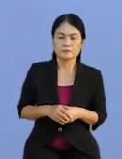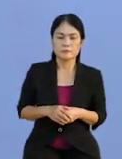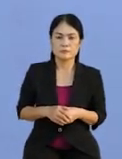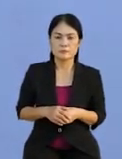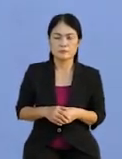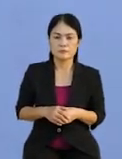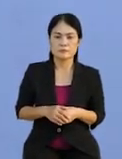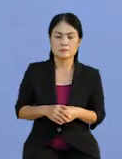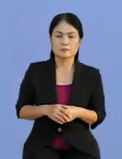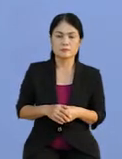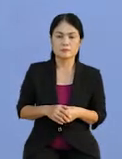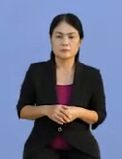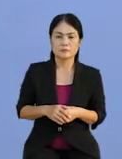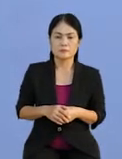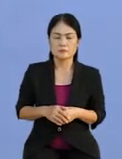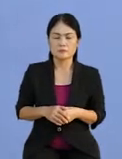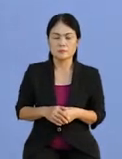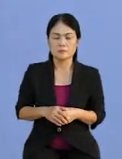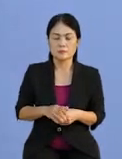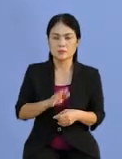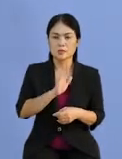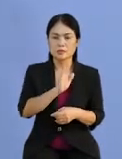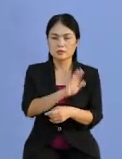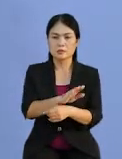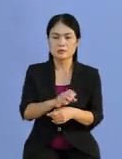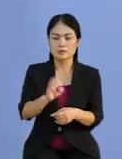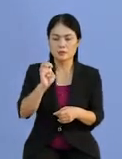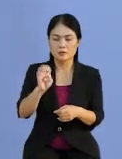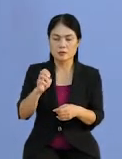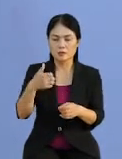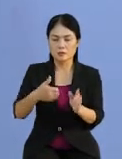pí nơi thnù